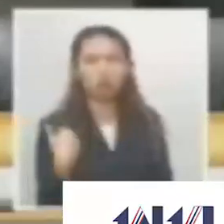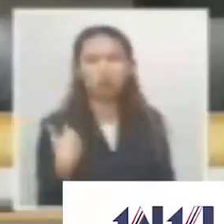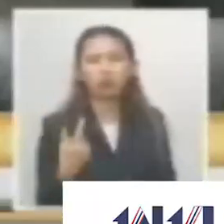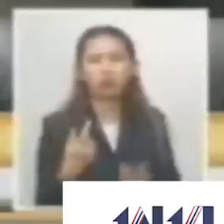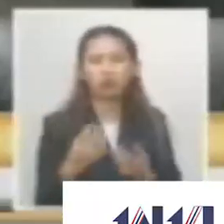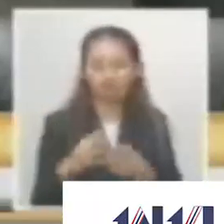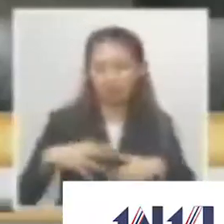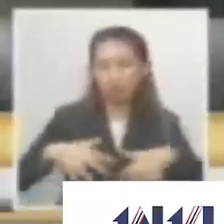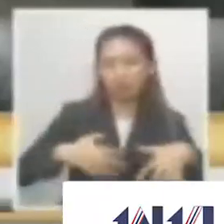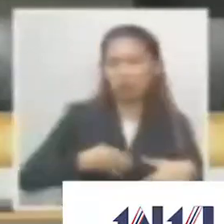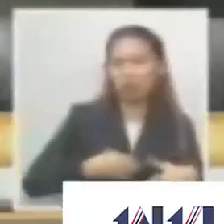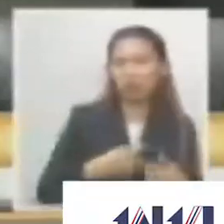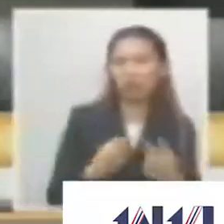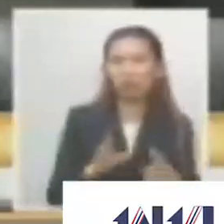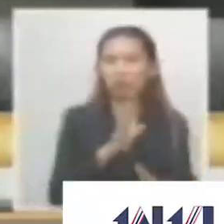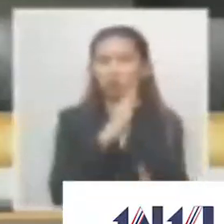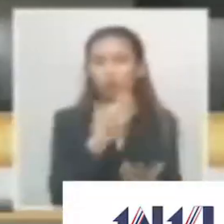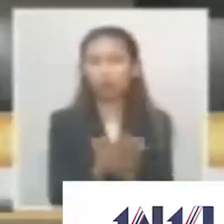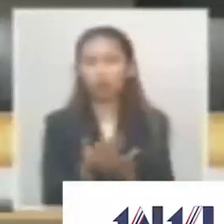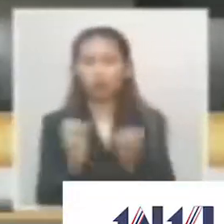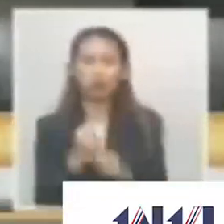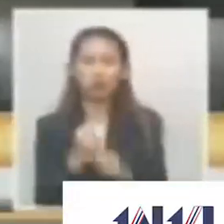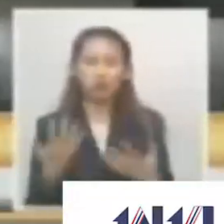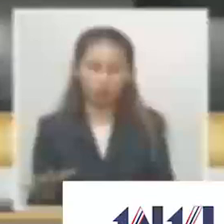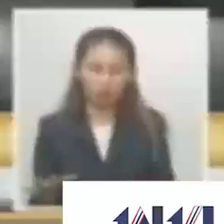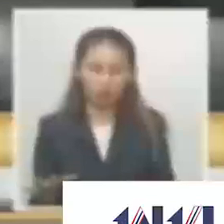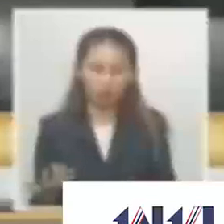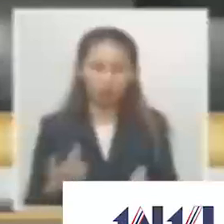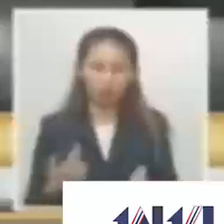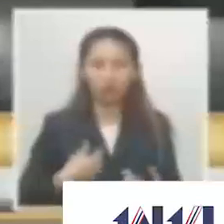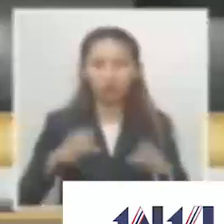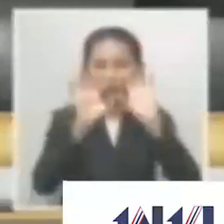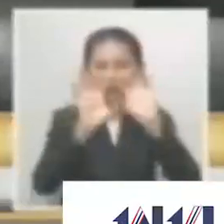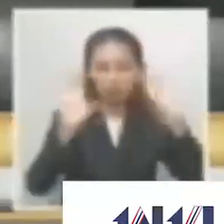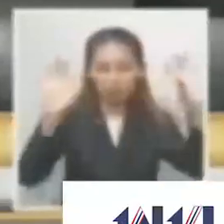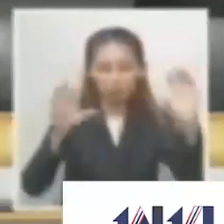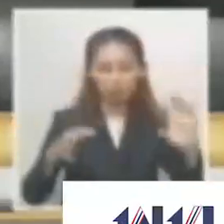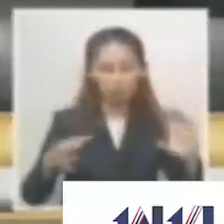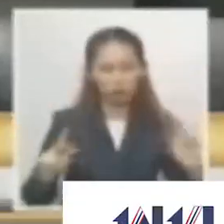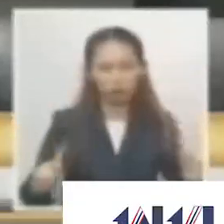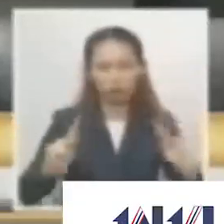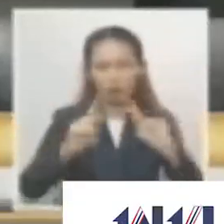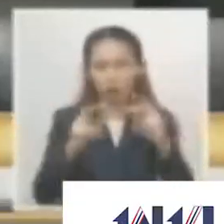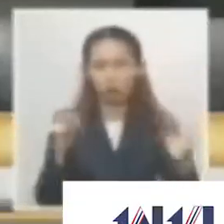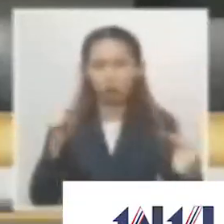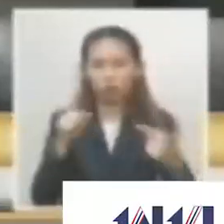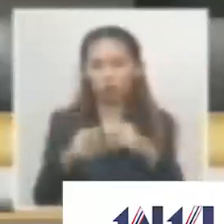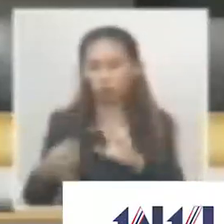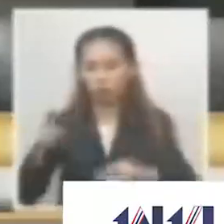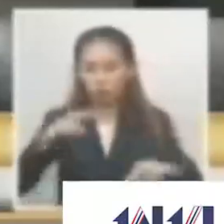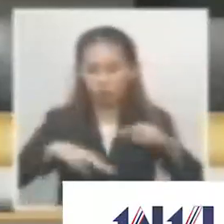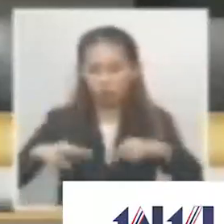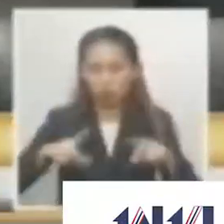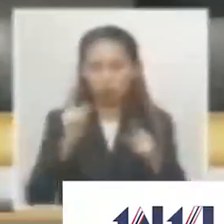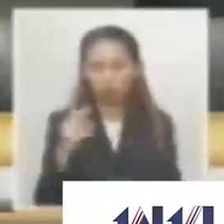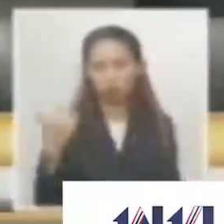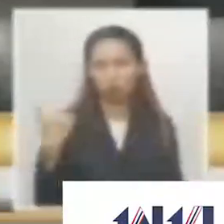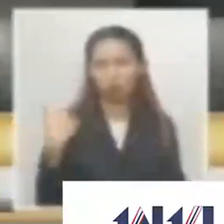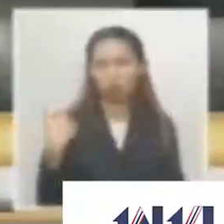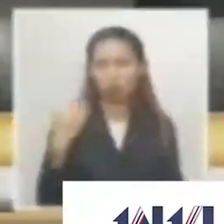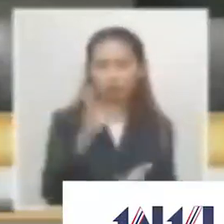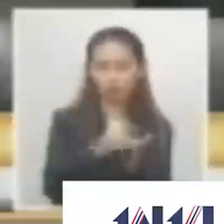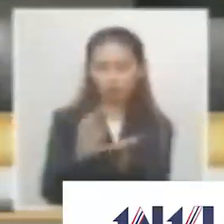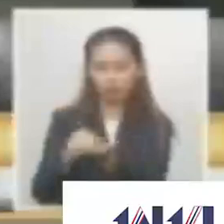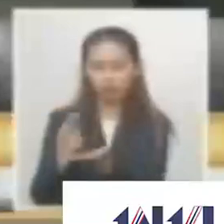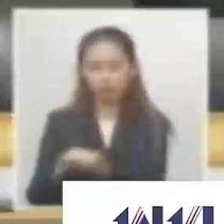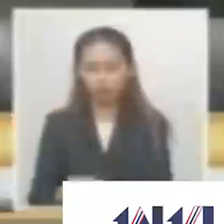ว่ากระทรวงเกี่ยวข้องน่าจะมีข้อมูลดังกล่าวนะครับให้เขาเปลี่ยนพืชนะครับแล้วส่วนที่เหลือท่านก็ประกันไปผมว่านั่นคือความยั่งยืนท่